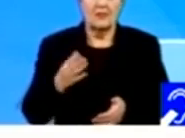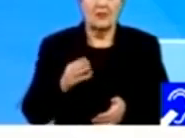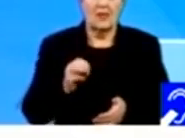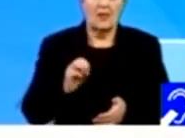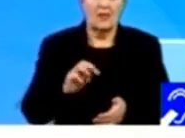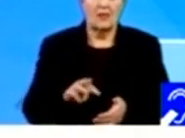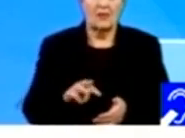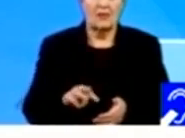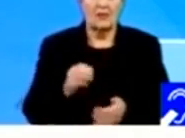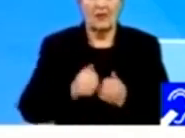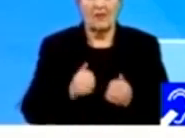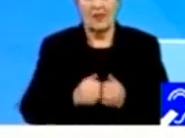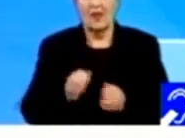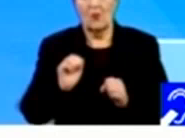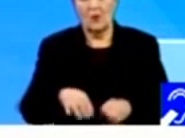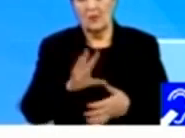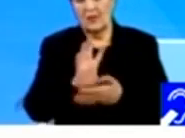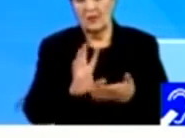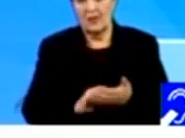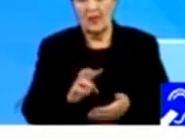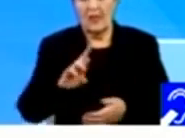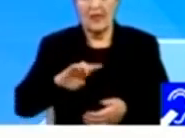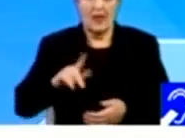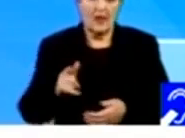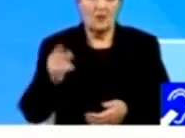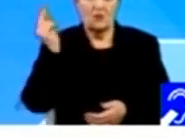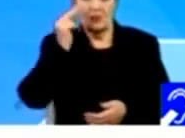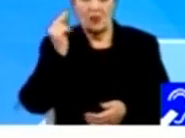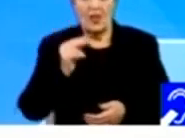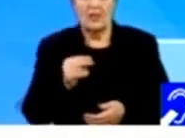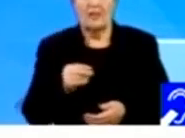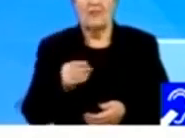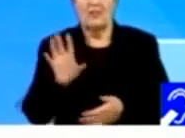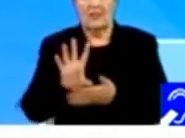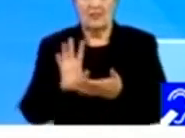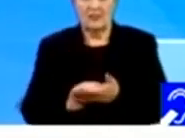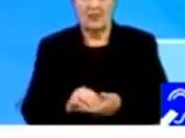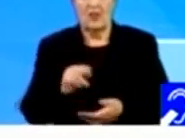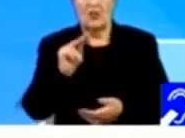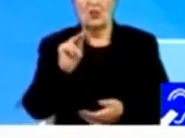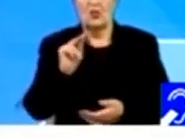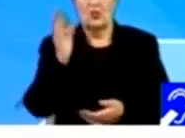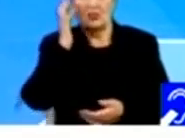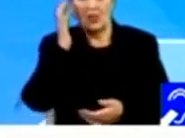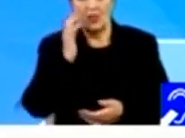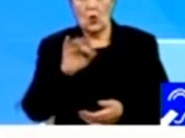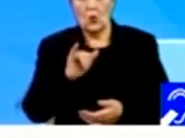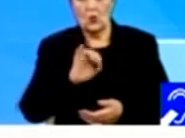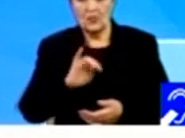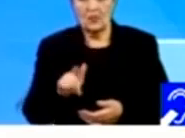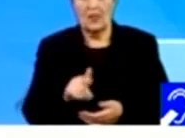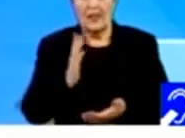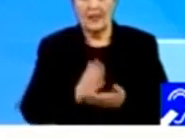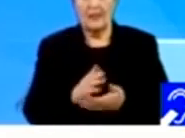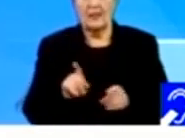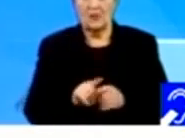Avem de învățat de la fiecare. Să știți că de la Iași și Cernăuți avem de învățat, pentru că sunt, nu sunt capitale, dar sunt orașe care au același buget